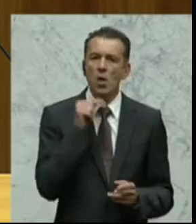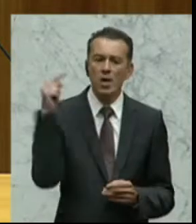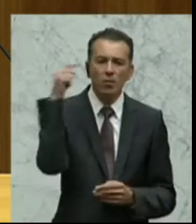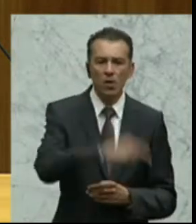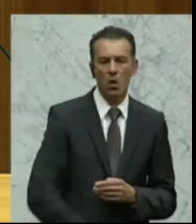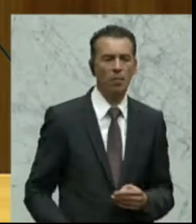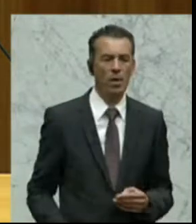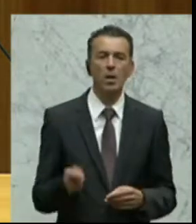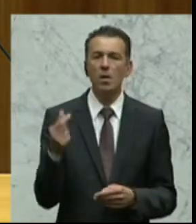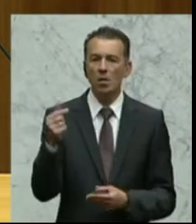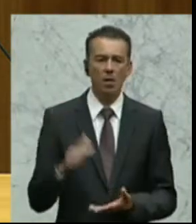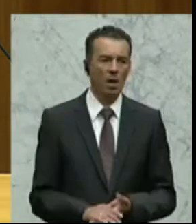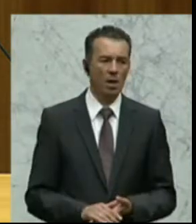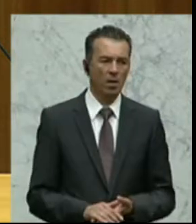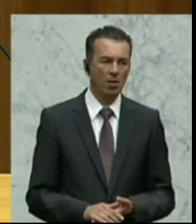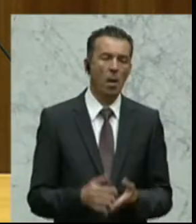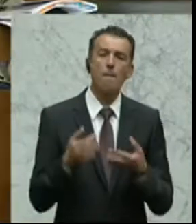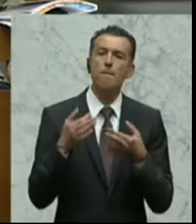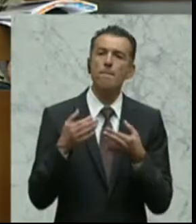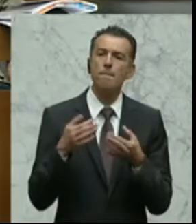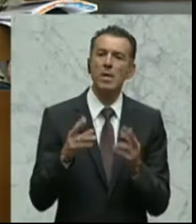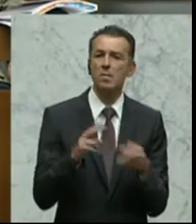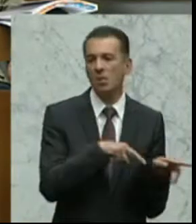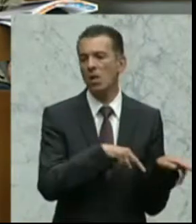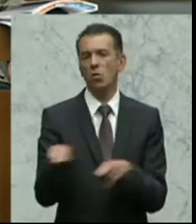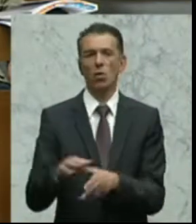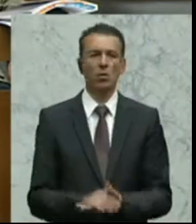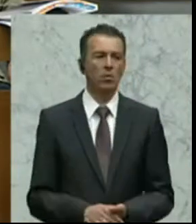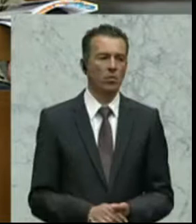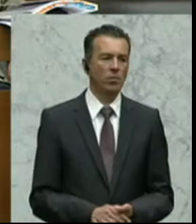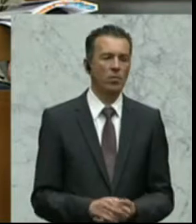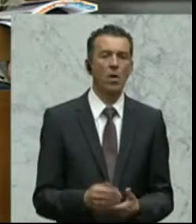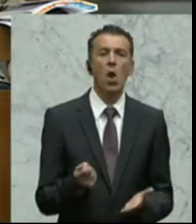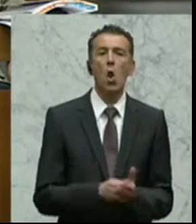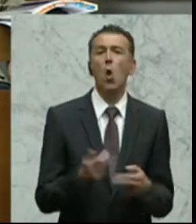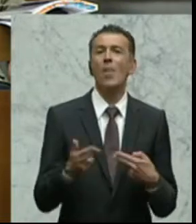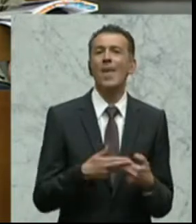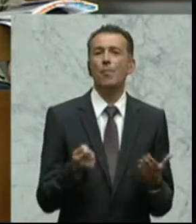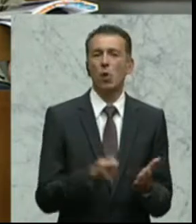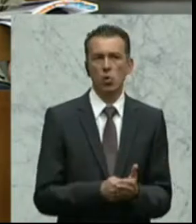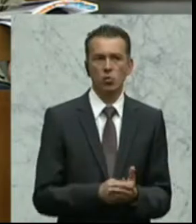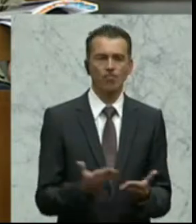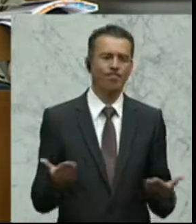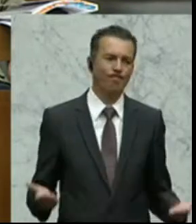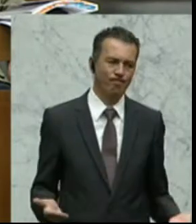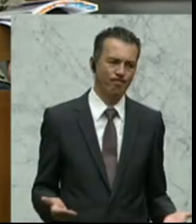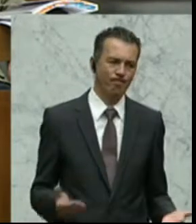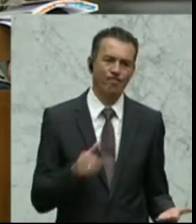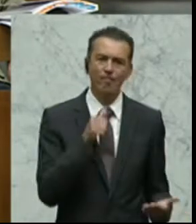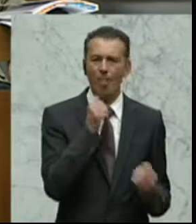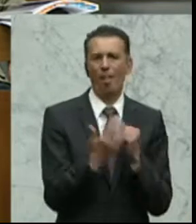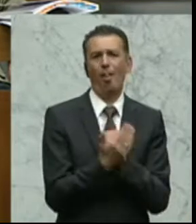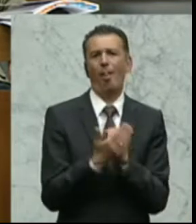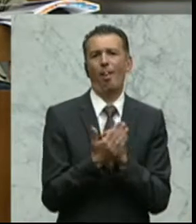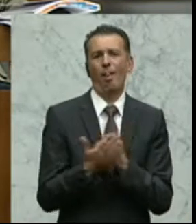ist eins, das wir bestens zurückgeben können. Lohnnebenkosten. Ich meine, tun wir uns doch nichts vor. Wir wollen das